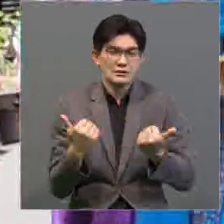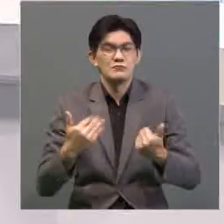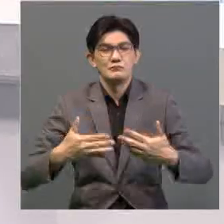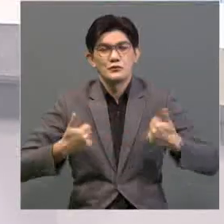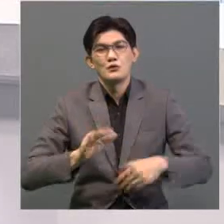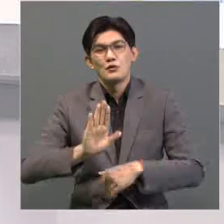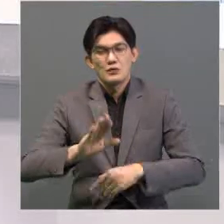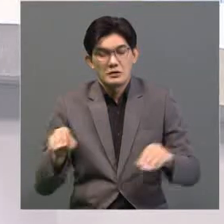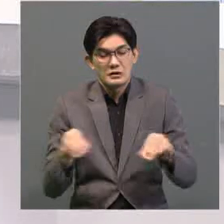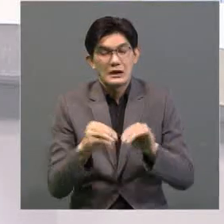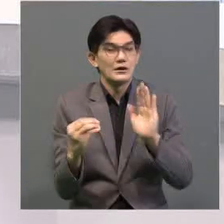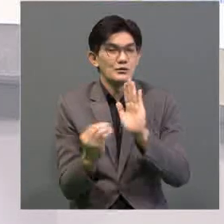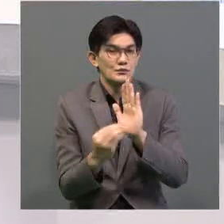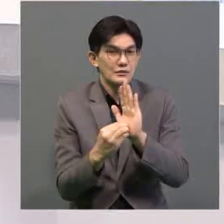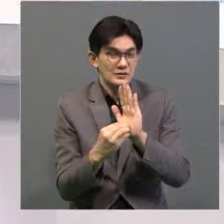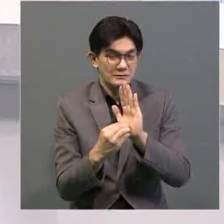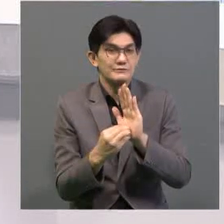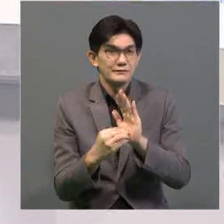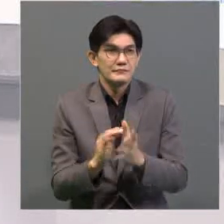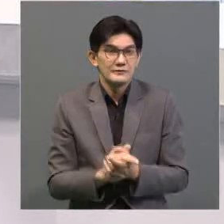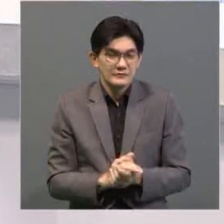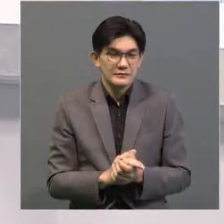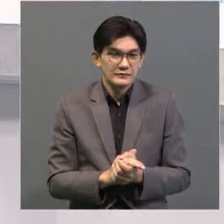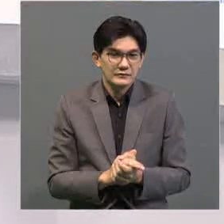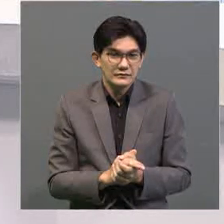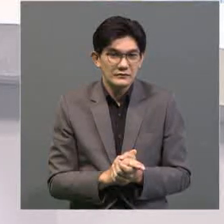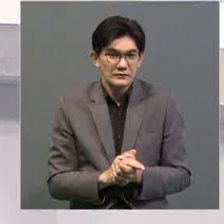งสีสันไม่ไกลกรุงเทพมหานครเกินไปนักนะครับเรียก